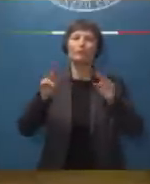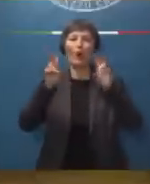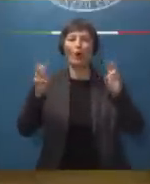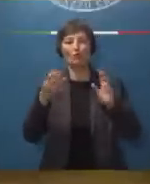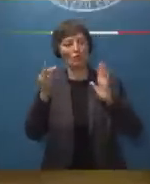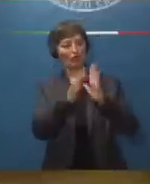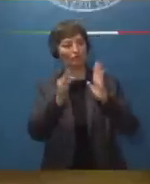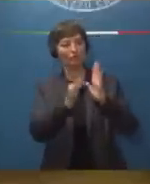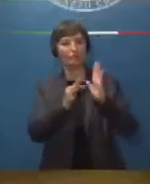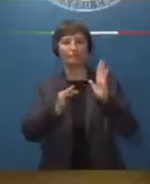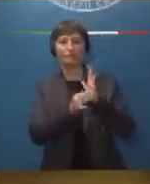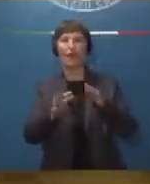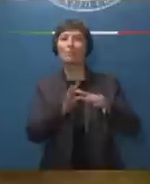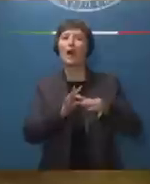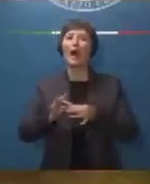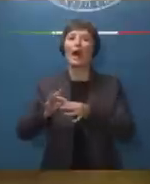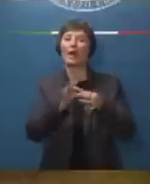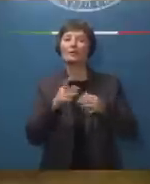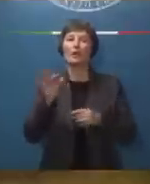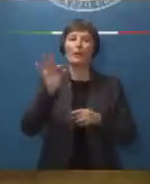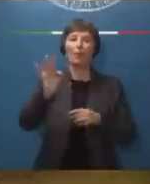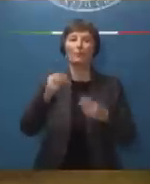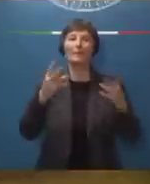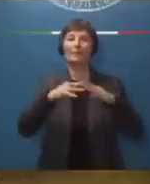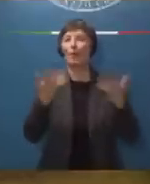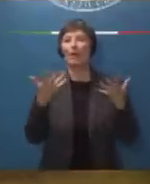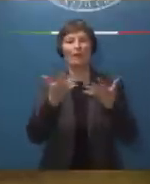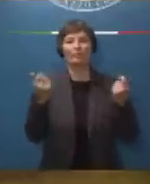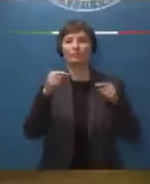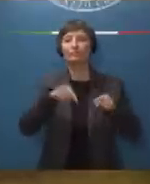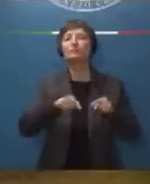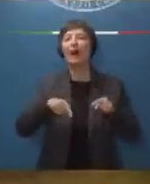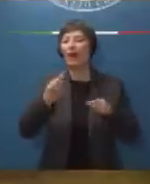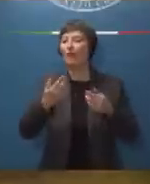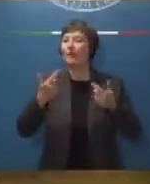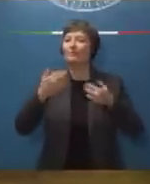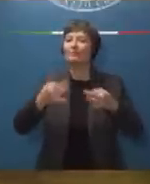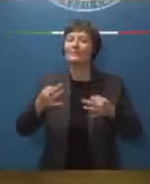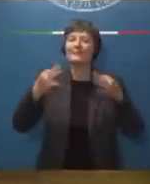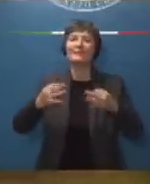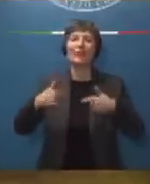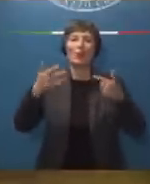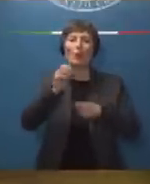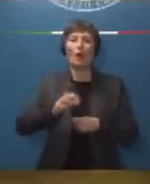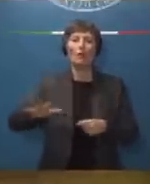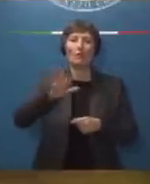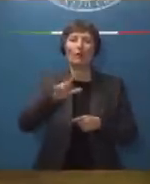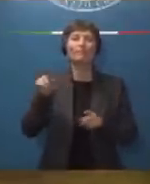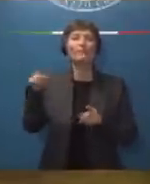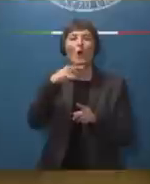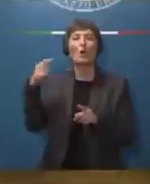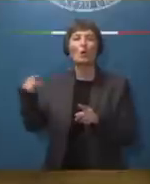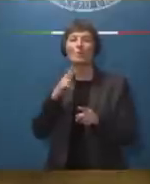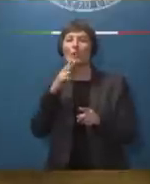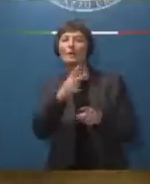far finire la guerra per dare la sicurezza tutta l'Europa ma la Russia purtroppo ha risposta alla nostra formula della pace con i